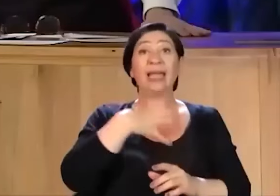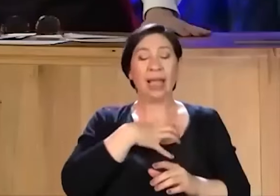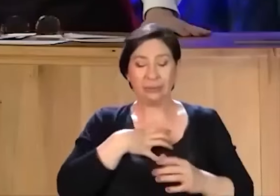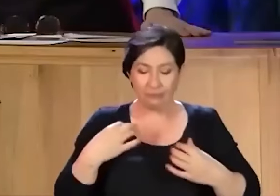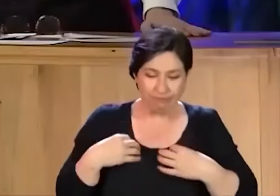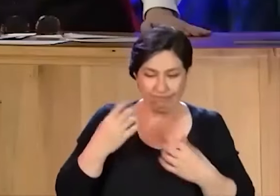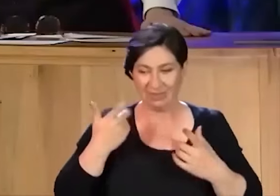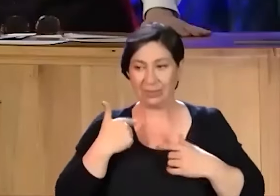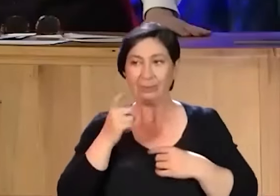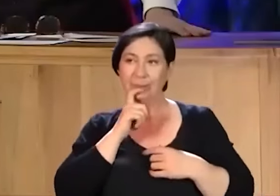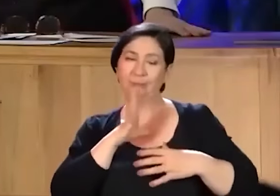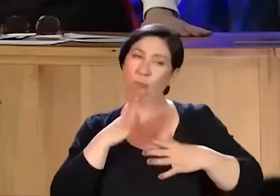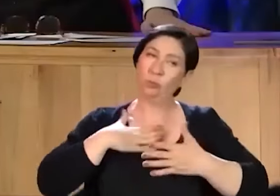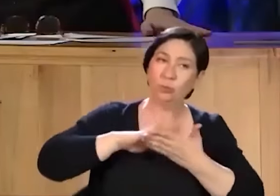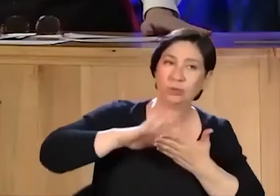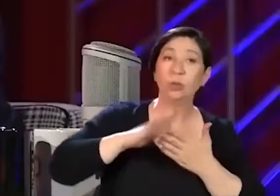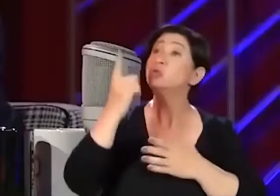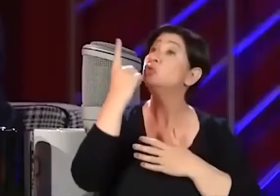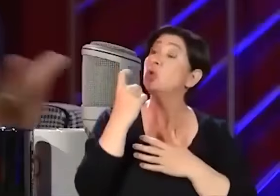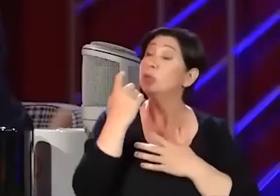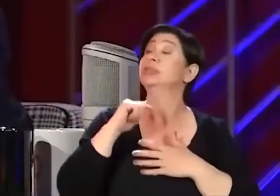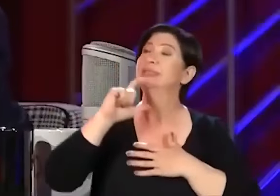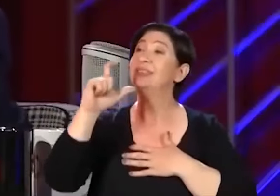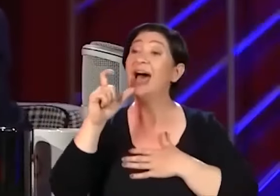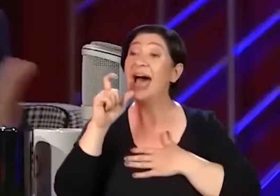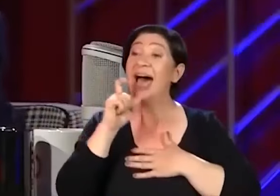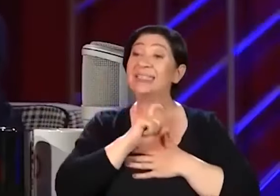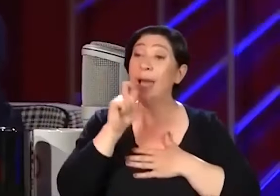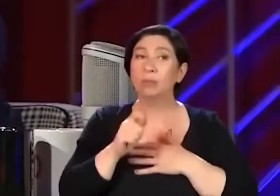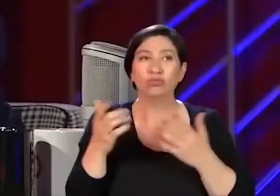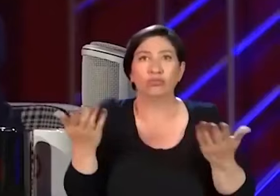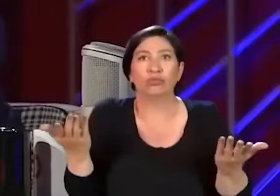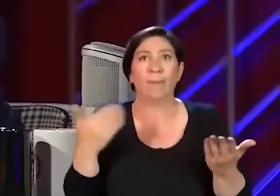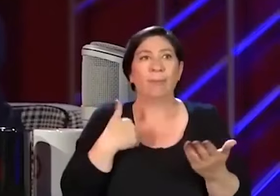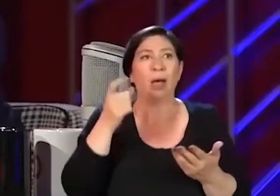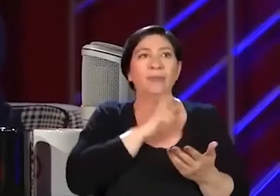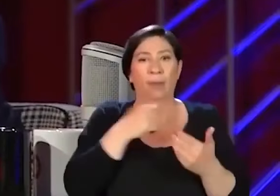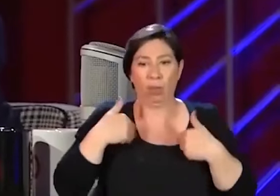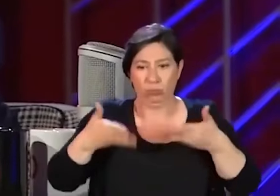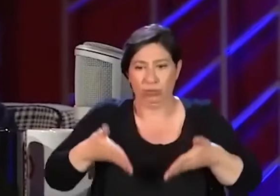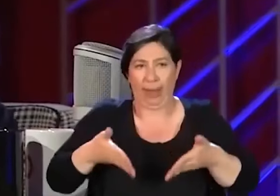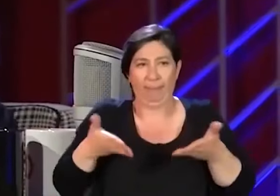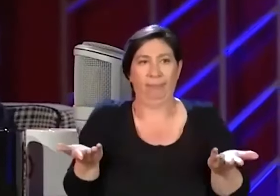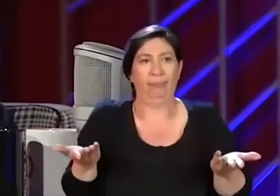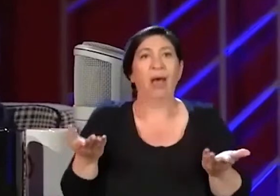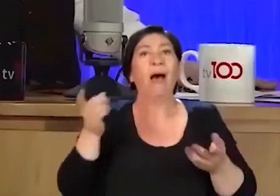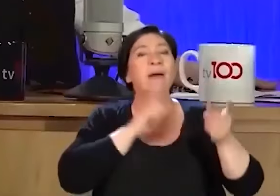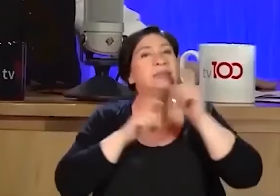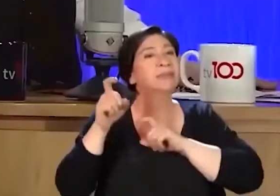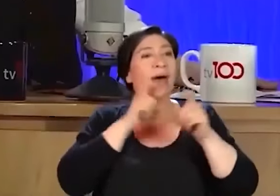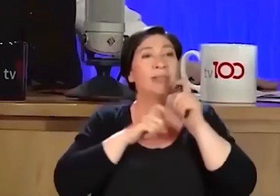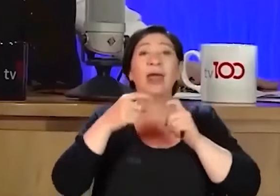bir çeki düzen veriyorsunuz. Hmm. Sorulara cevap verirken hata yapsanız ne olacak? Ben zaten hatamla buradayım. Bence